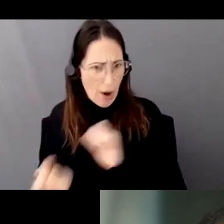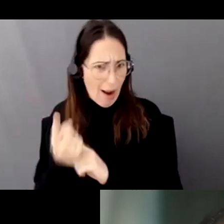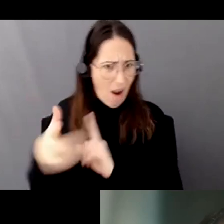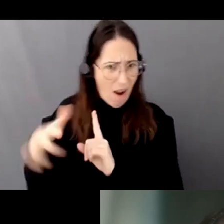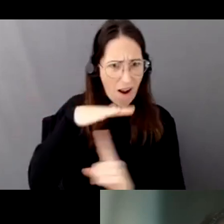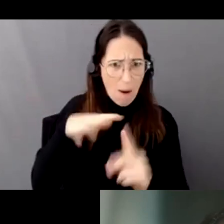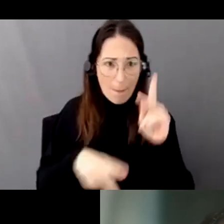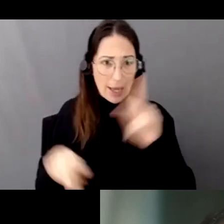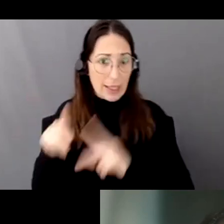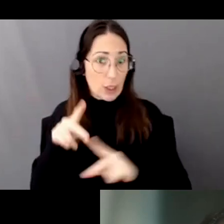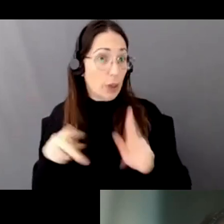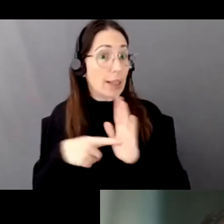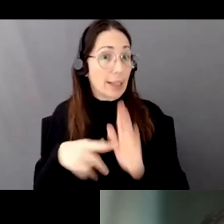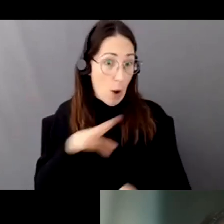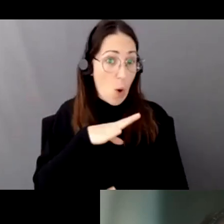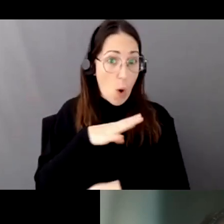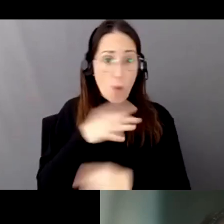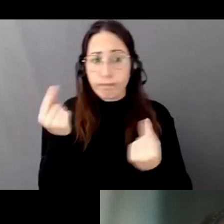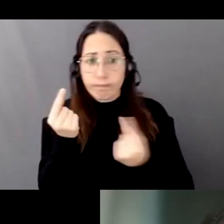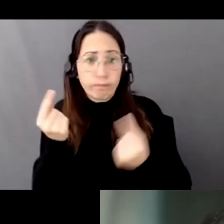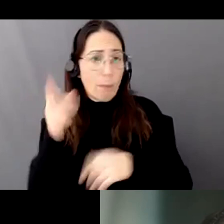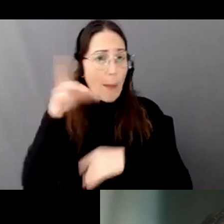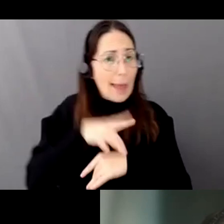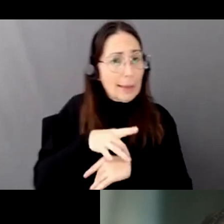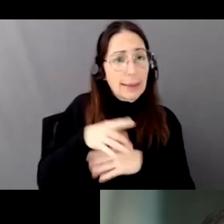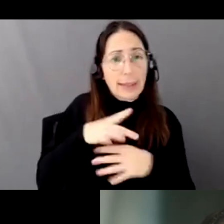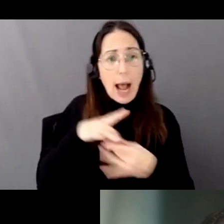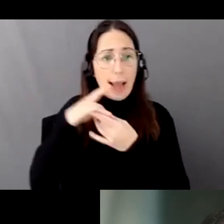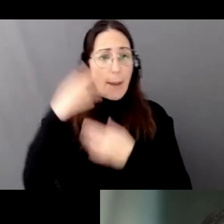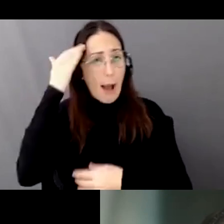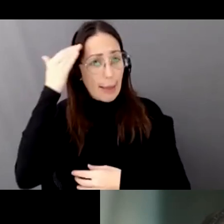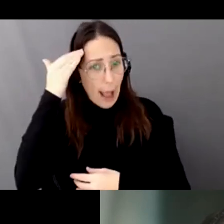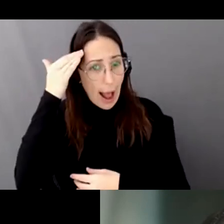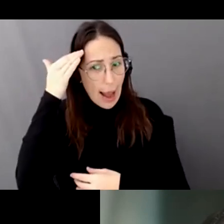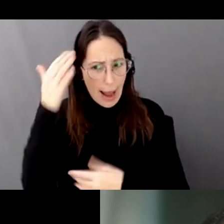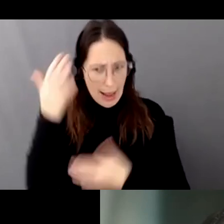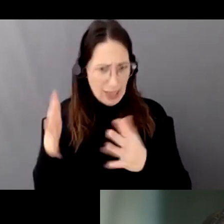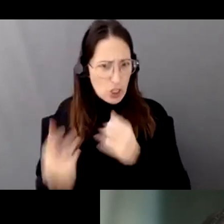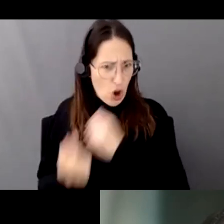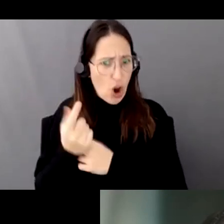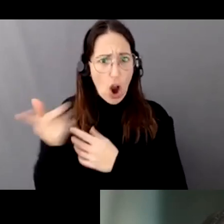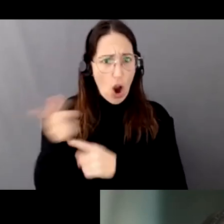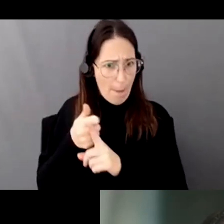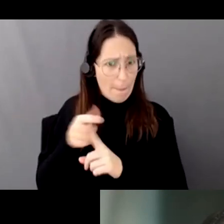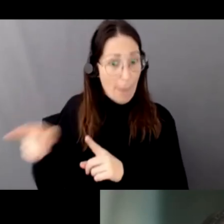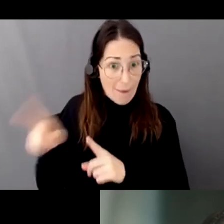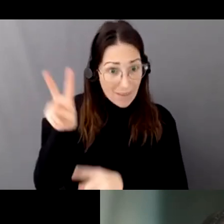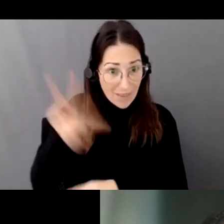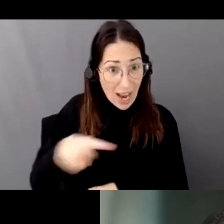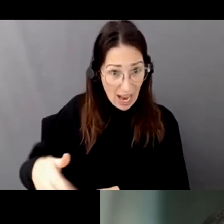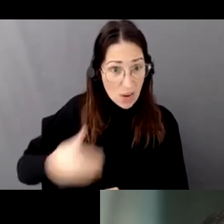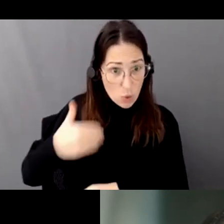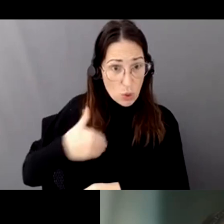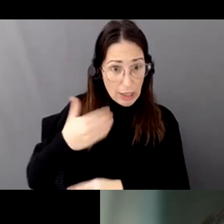personnes qui sont atteintes de quelques maladies d'ordre mental, est-ce qu'elles ont pu bénéficier